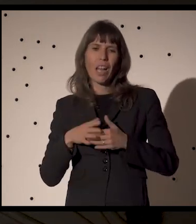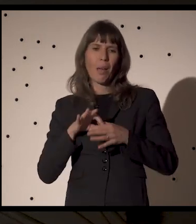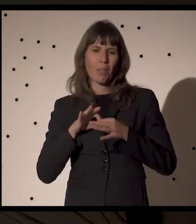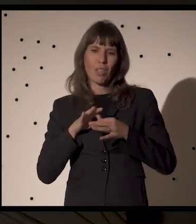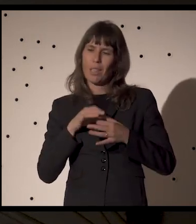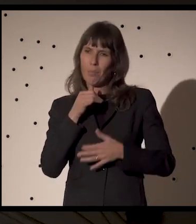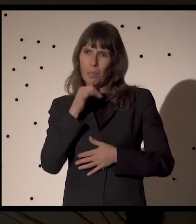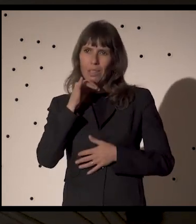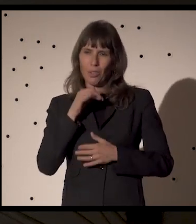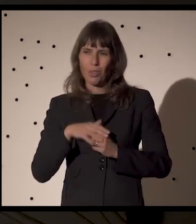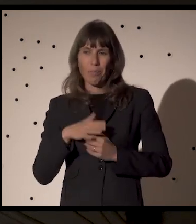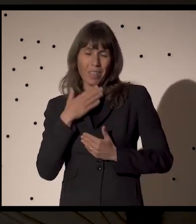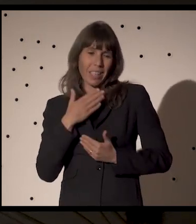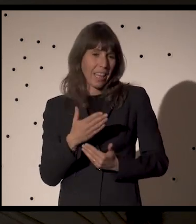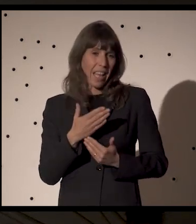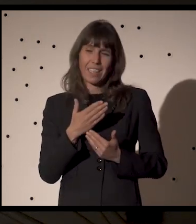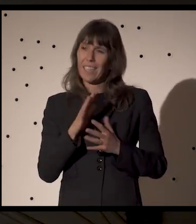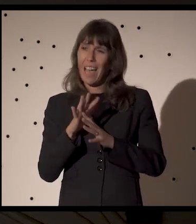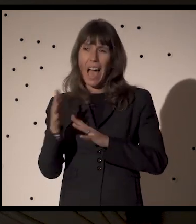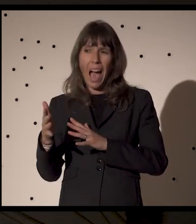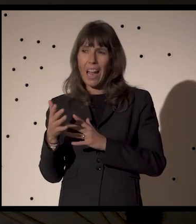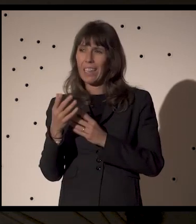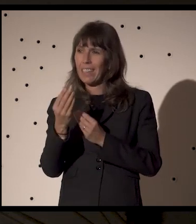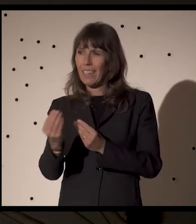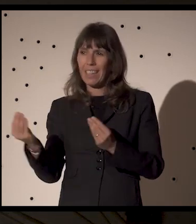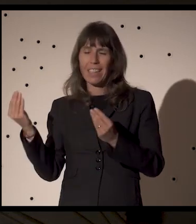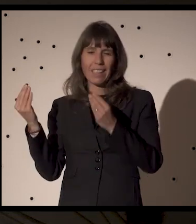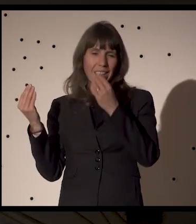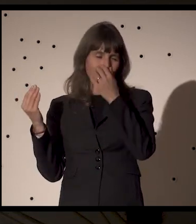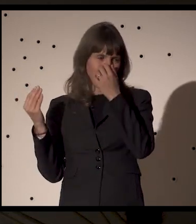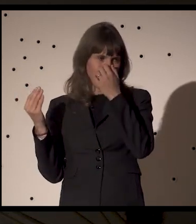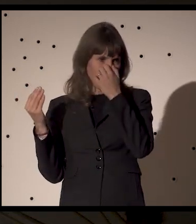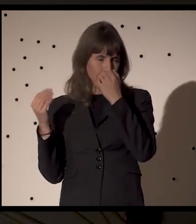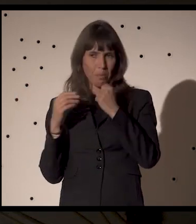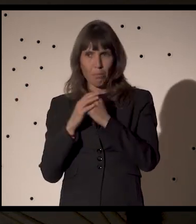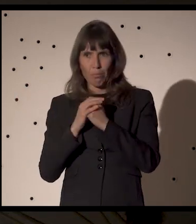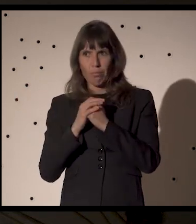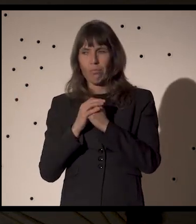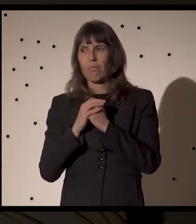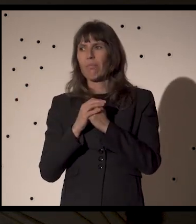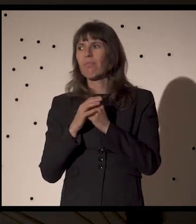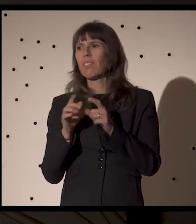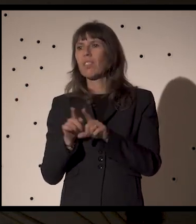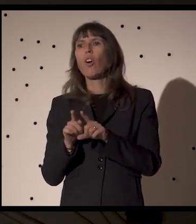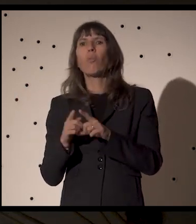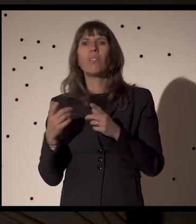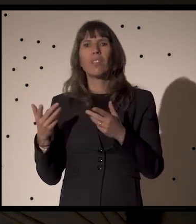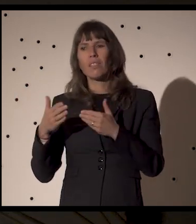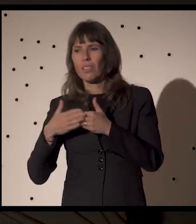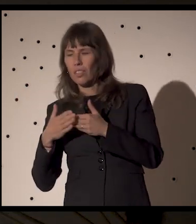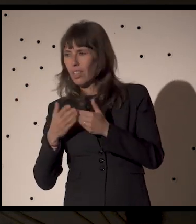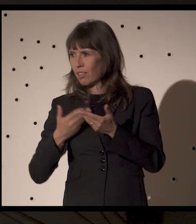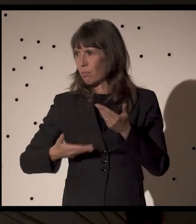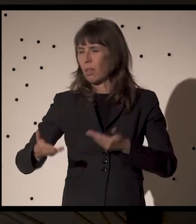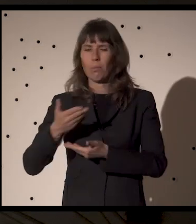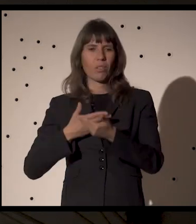tanti altri che non mancano di farci avere la loro vicinanza e la loro